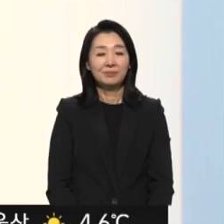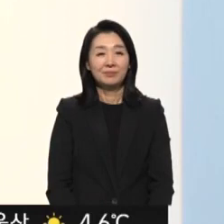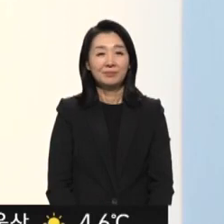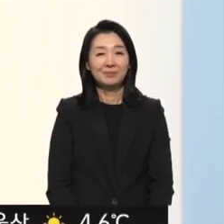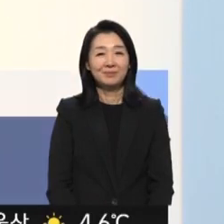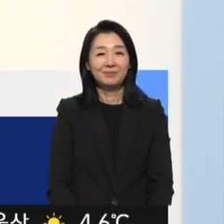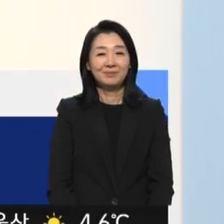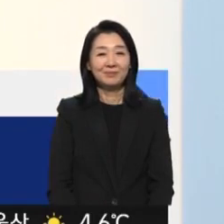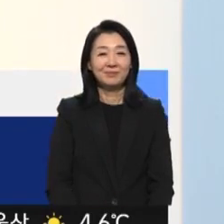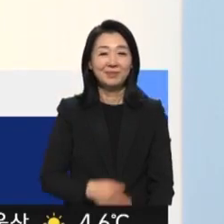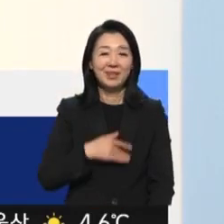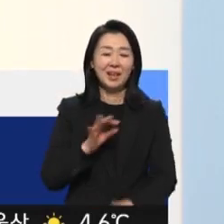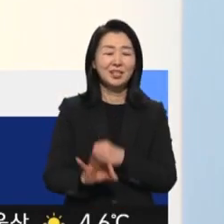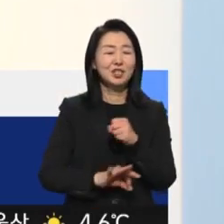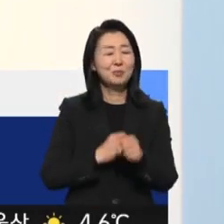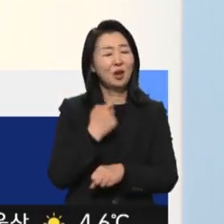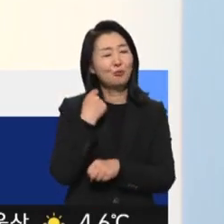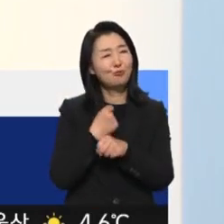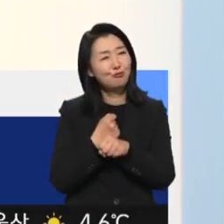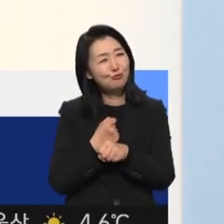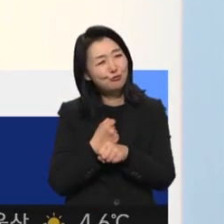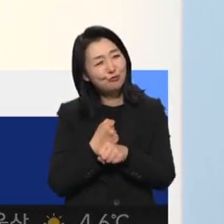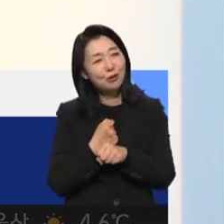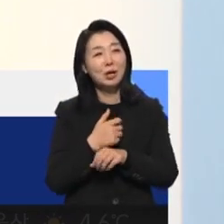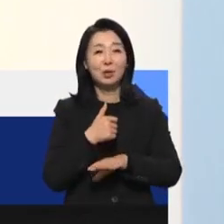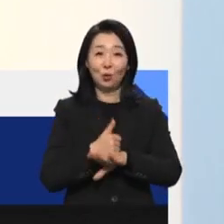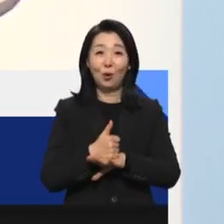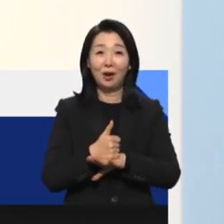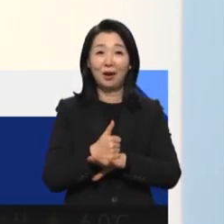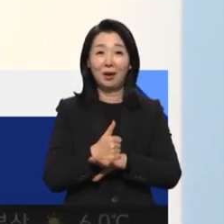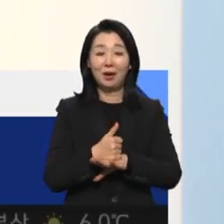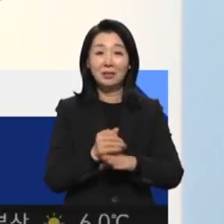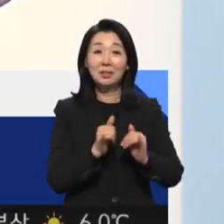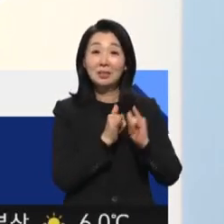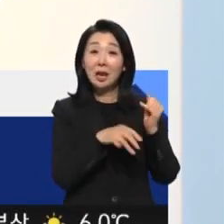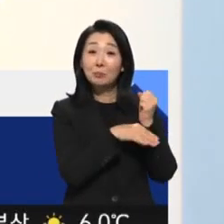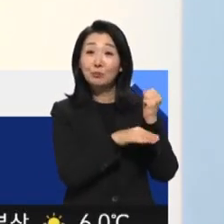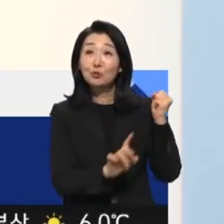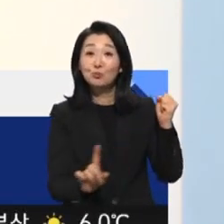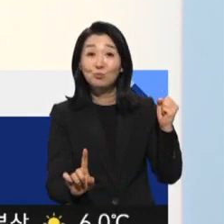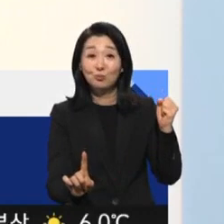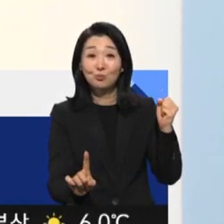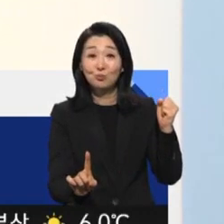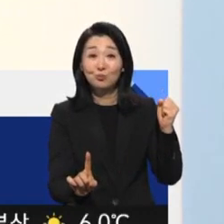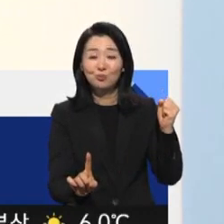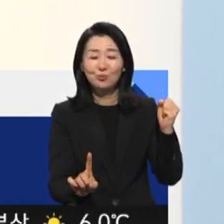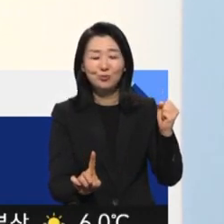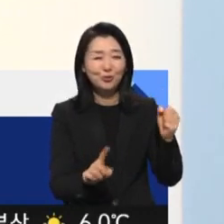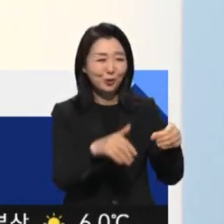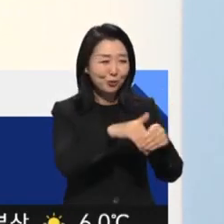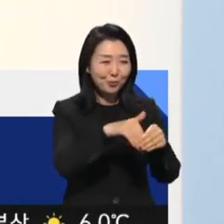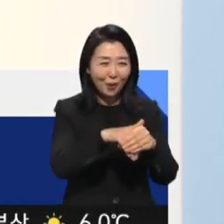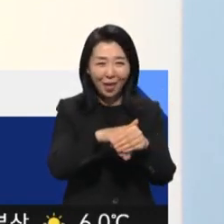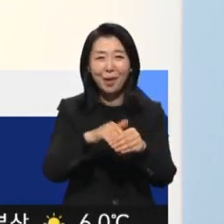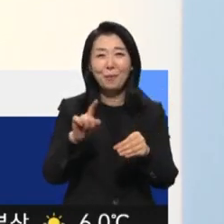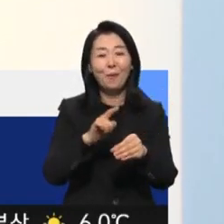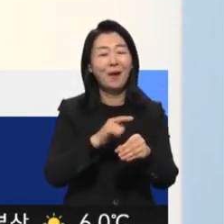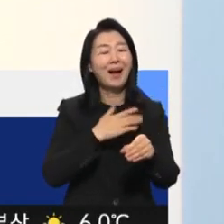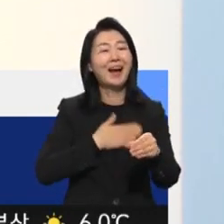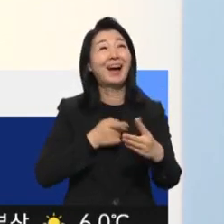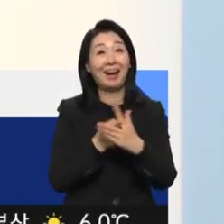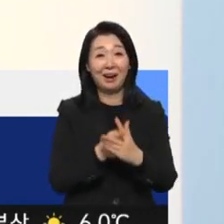그래서 제가 10년 연구한 결과 이 사람들이 어떤 기준으로 투표를 하는지 그걸